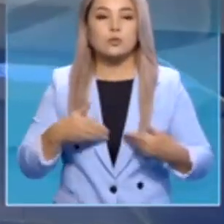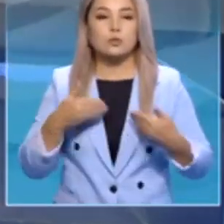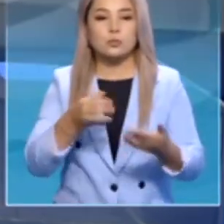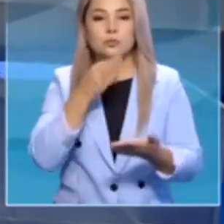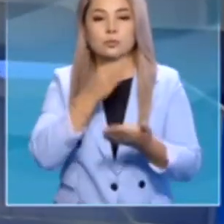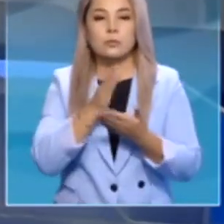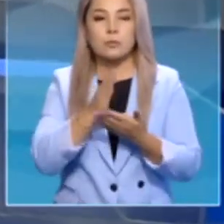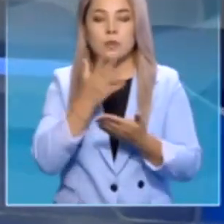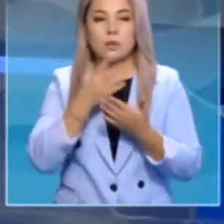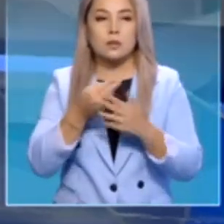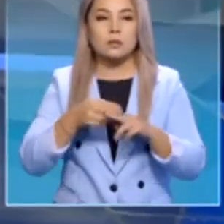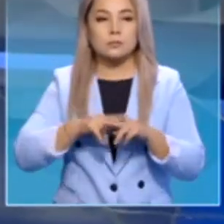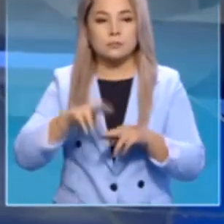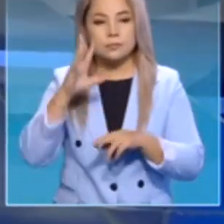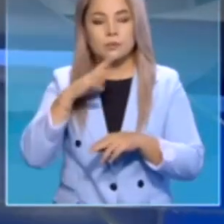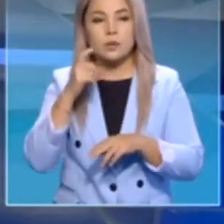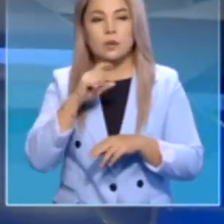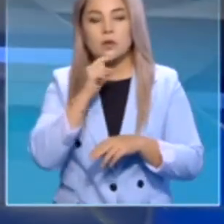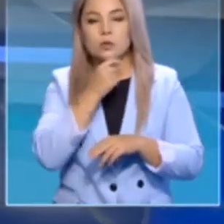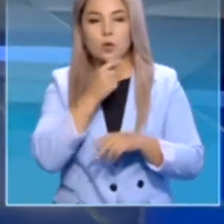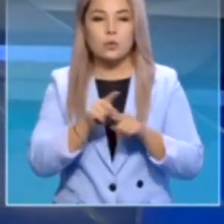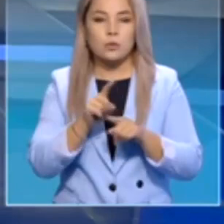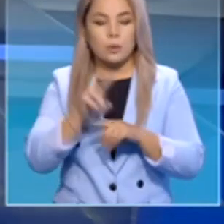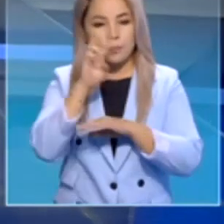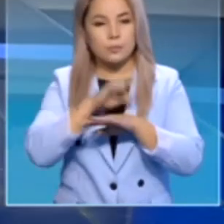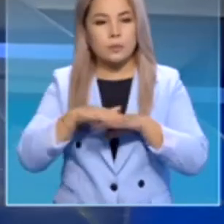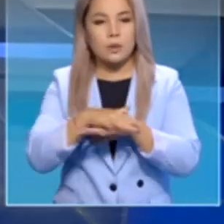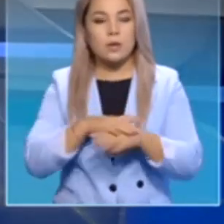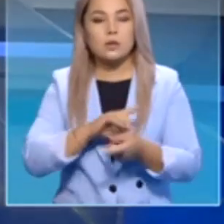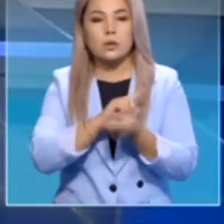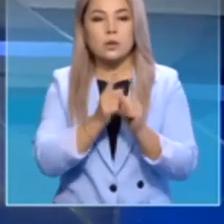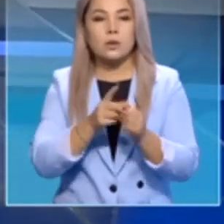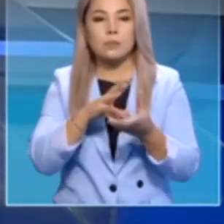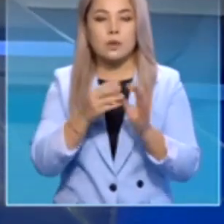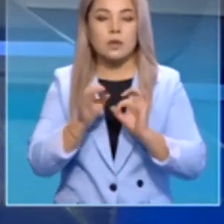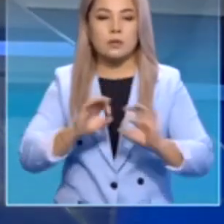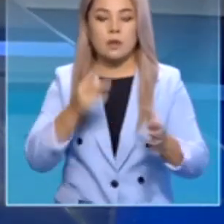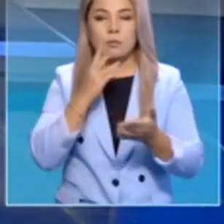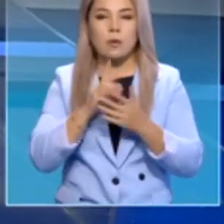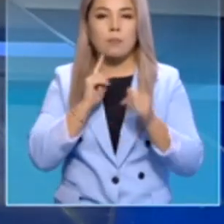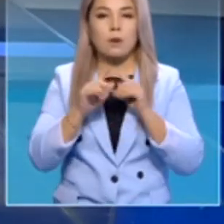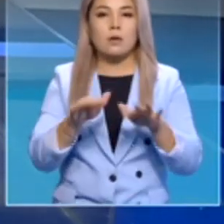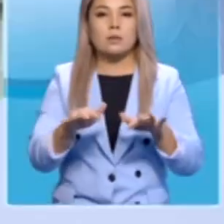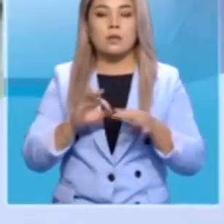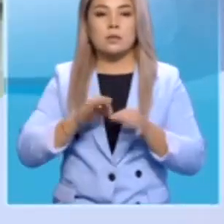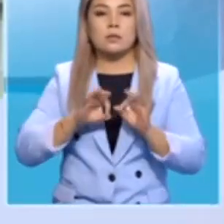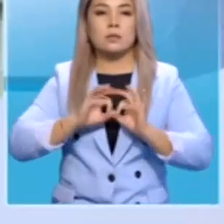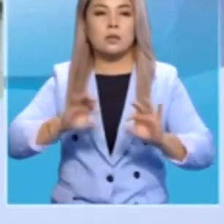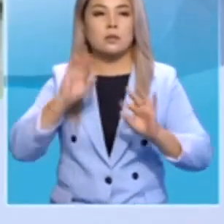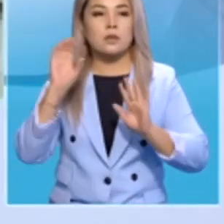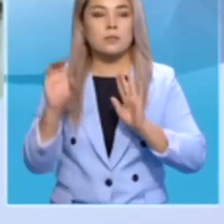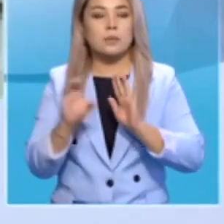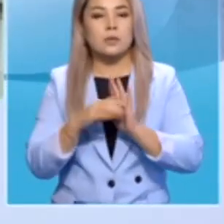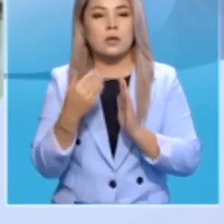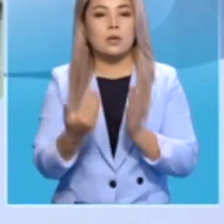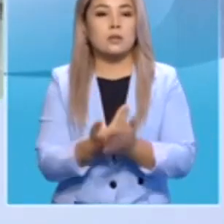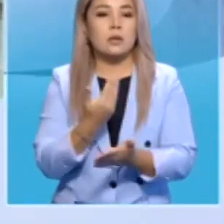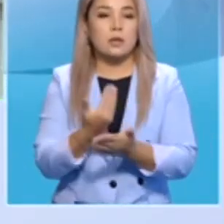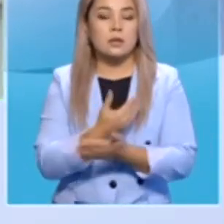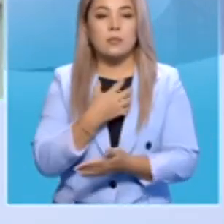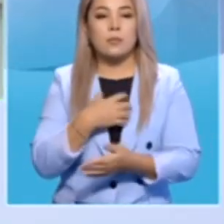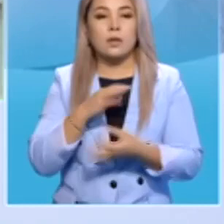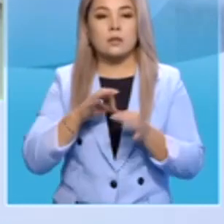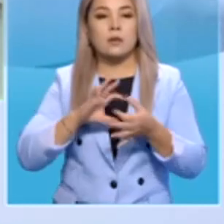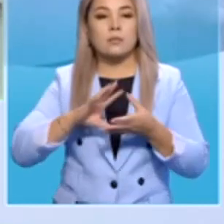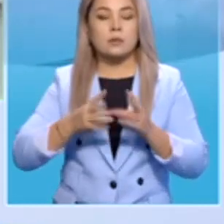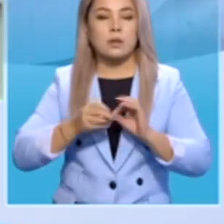қатар елдің әлеуметтік-экономикалық дамуына қатысты бірқатар өзгерістерді атады. Парламенттен тілшіміз Асима Нұрбайқызы негізгілерін